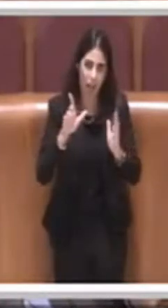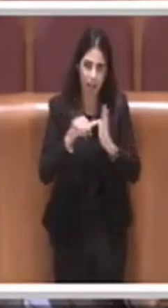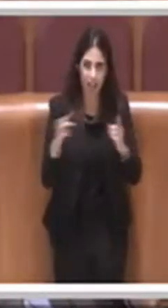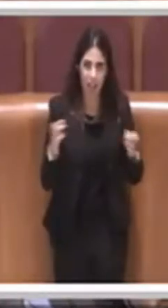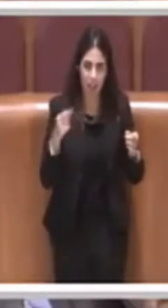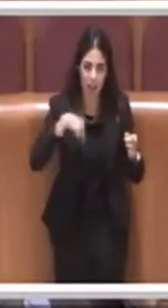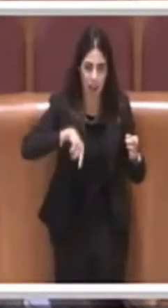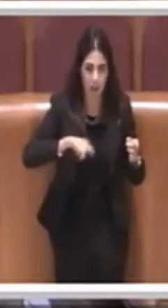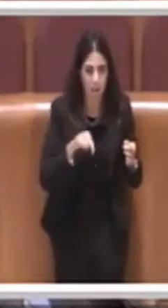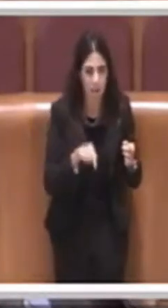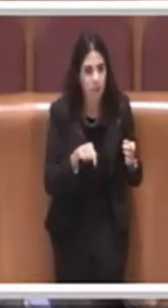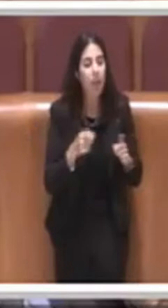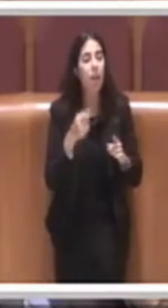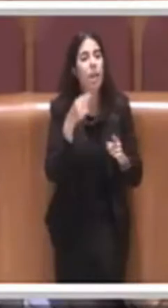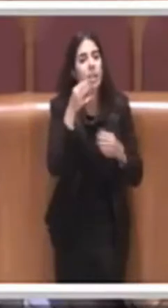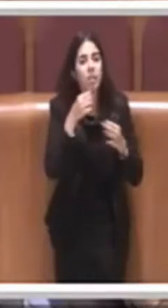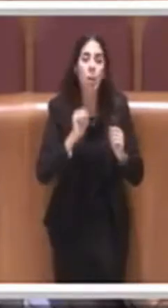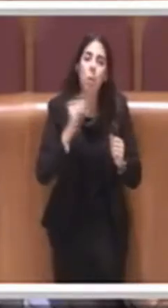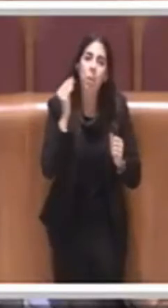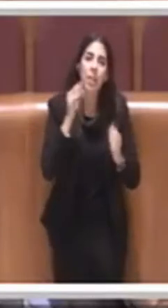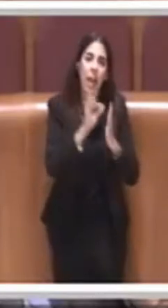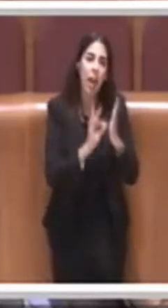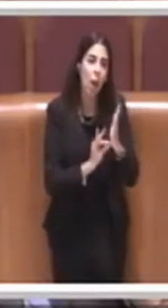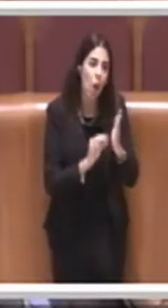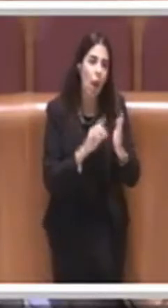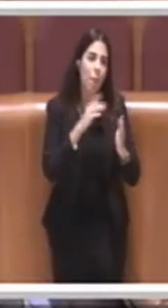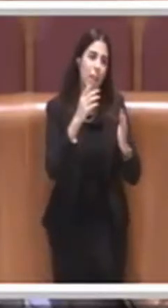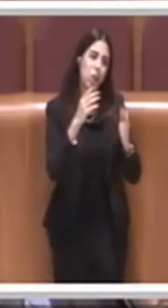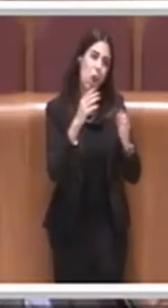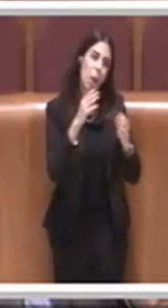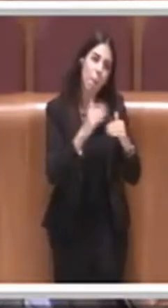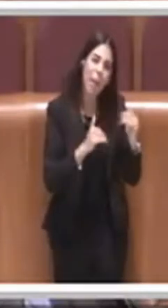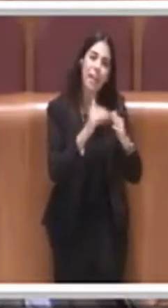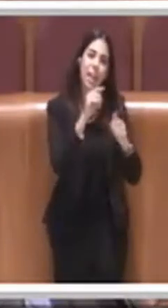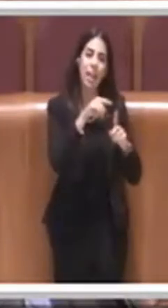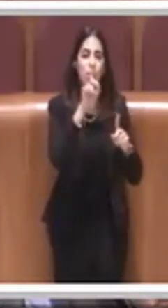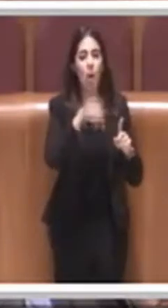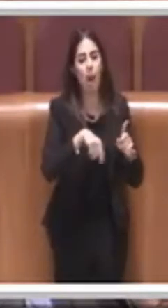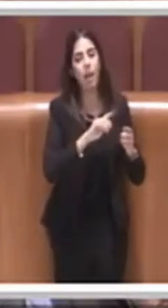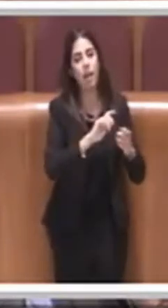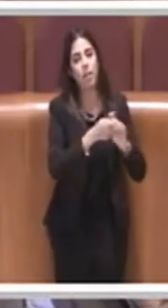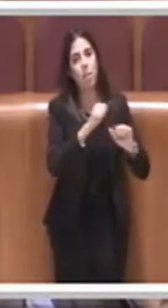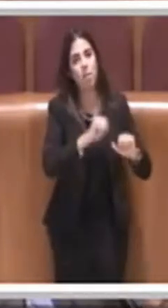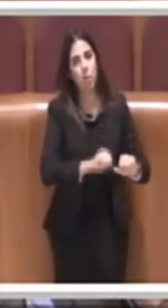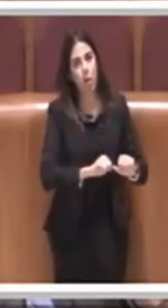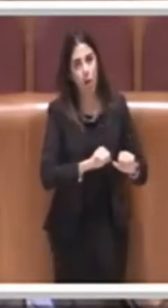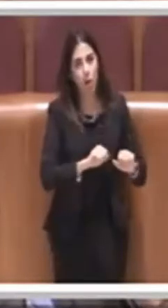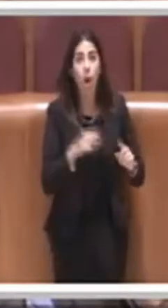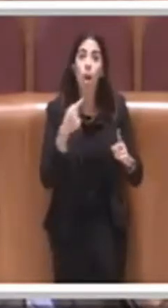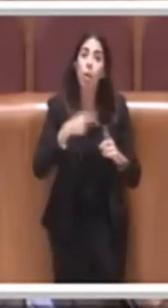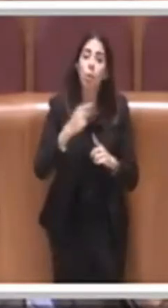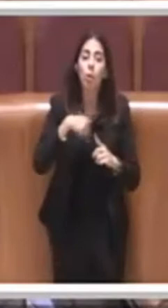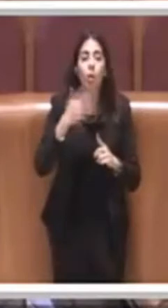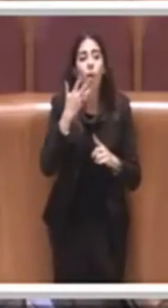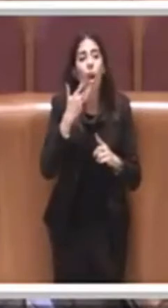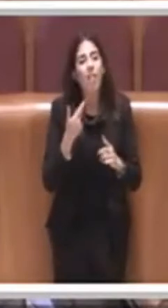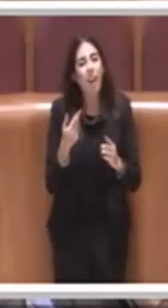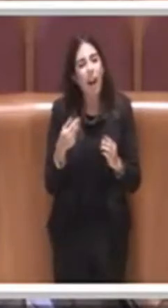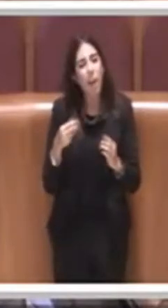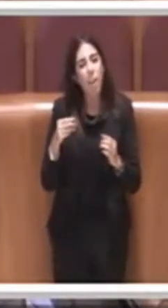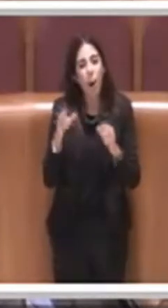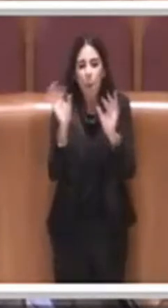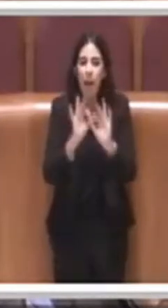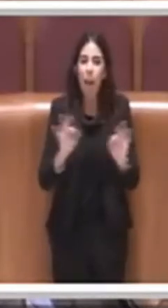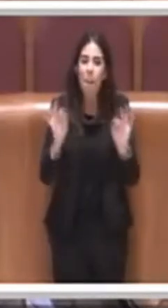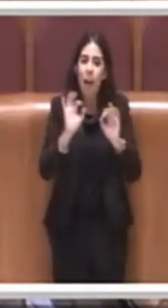anche a modificare in tal senso il regolamento edilizio? E poi predisporre, e questo ci sembra importantissimo, sul sito, sul portale di